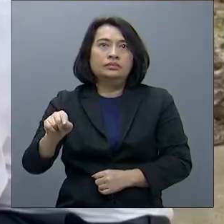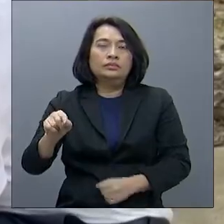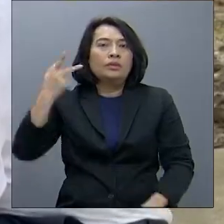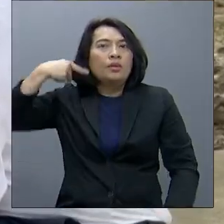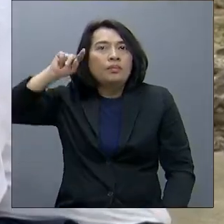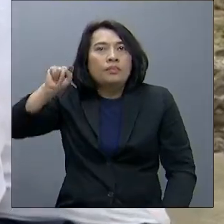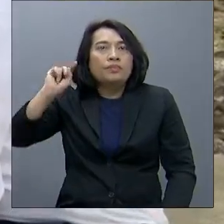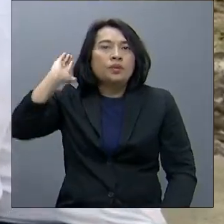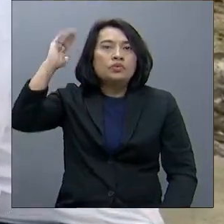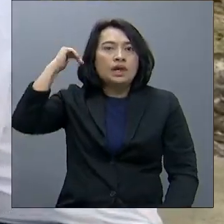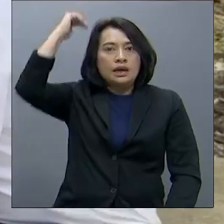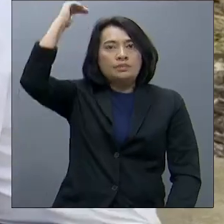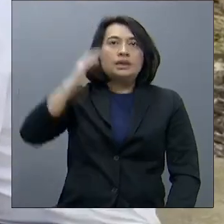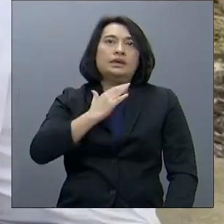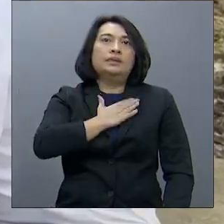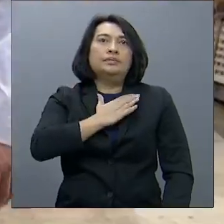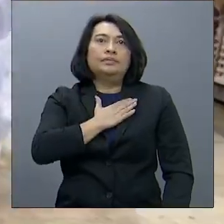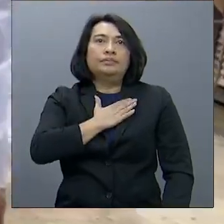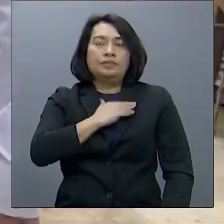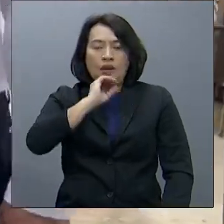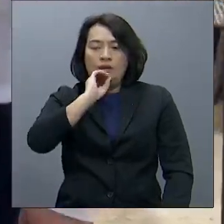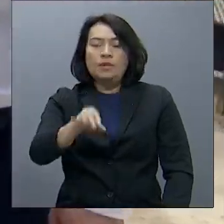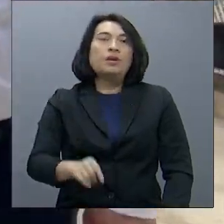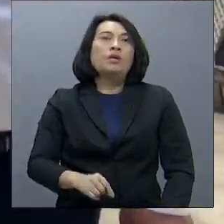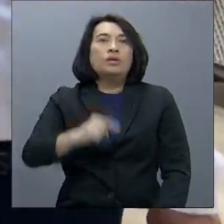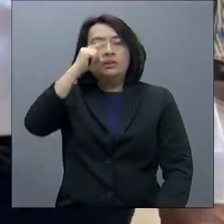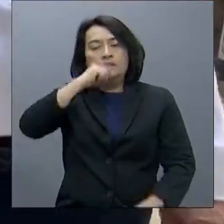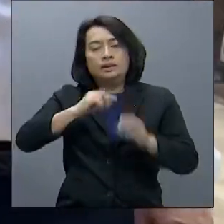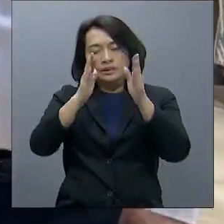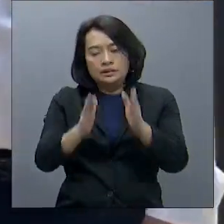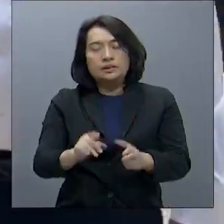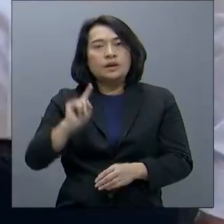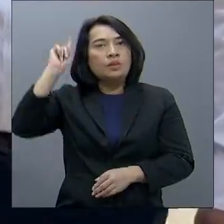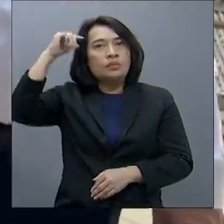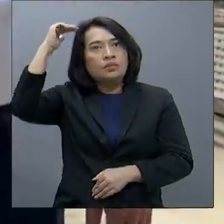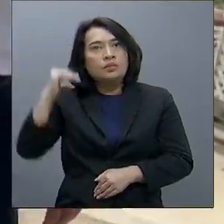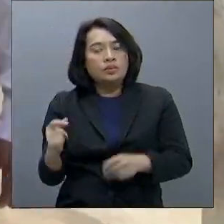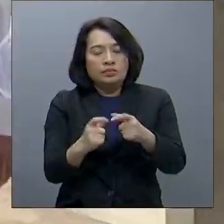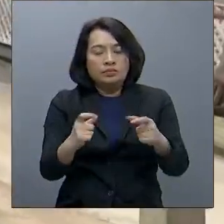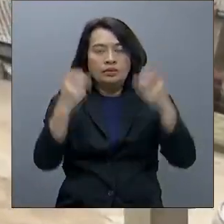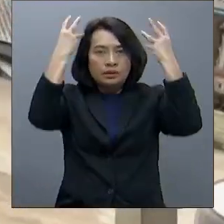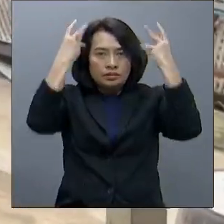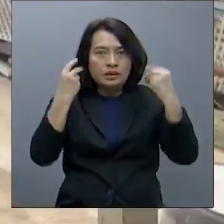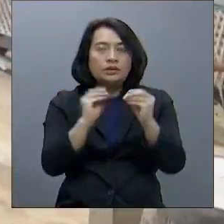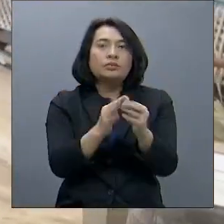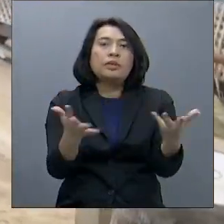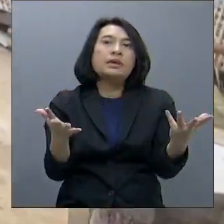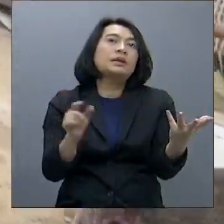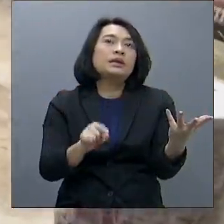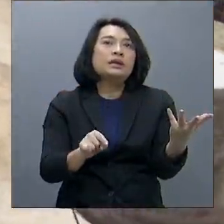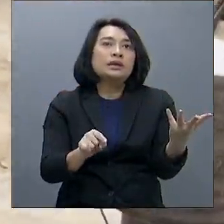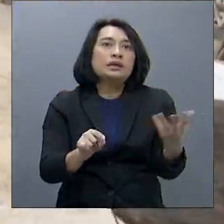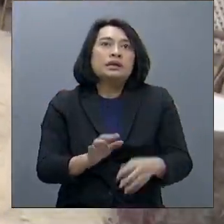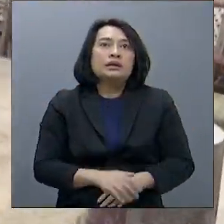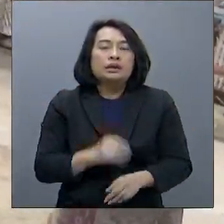นึกเป็นพี่ชายพ่อของเธอยืนยันว่าเป็นคนไทยแน่นอนน้องสาวไม่มีบัตรประชาชนเหมือนคนอื่นๆไม่ส